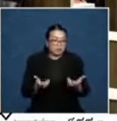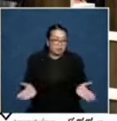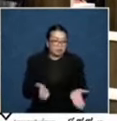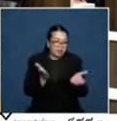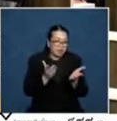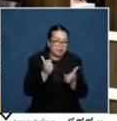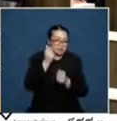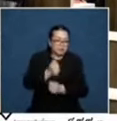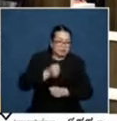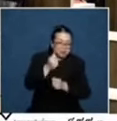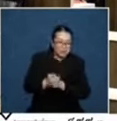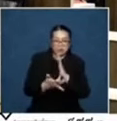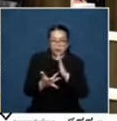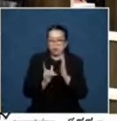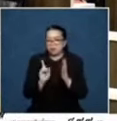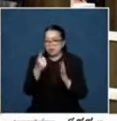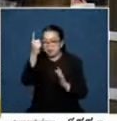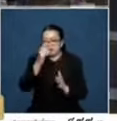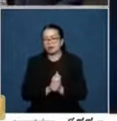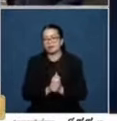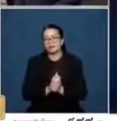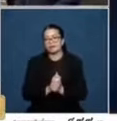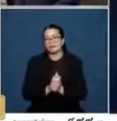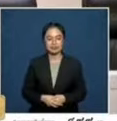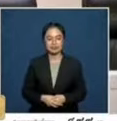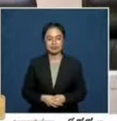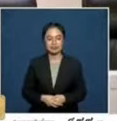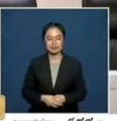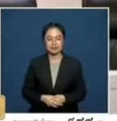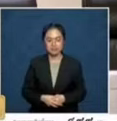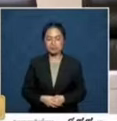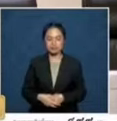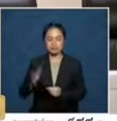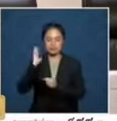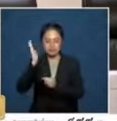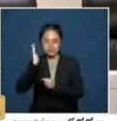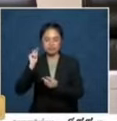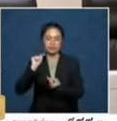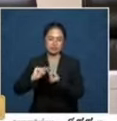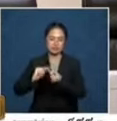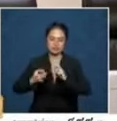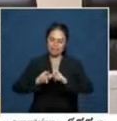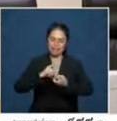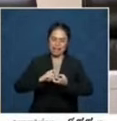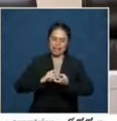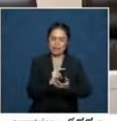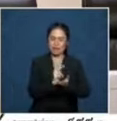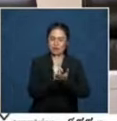ย่างยั่งยืนโดยแท้จริงนะครับไม่ต้องเอางบอย่างอื่นมาสอดไส ้ท่านได้อภิปรายในเรื่องของภาระเก่าก่อนนะครับว่